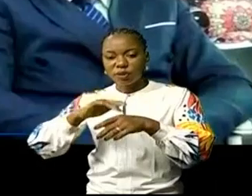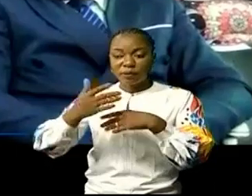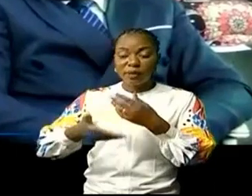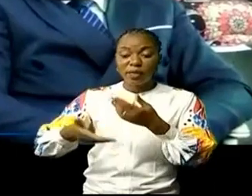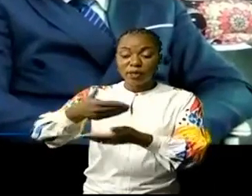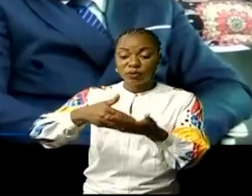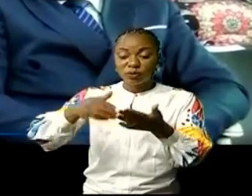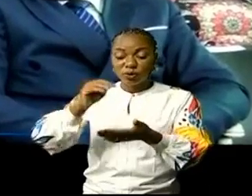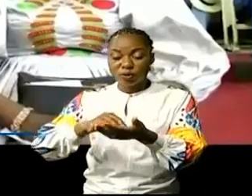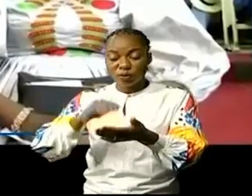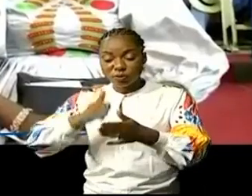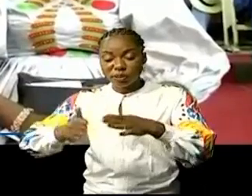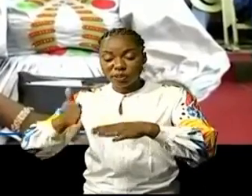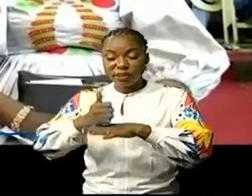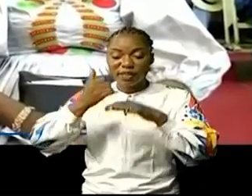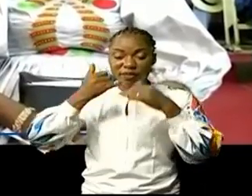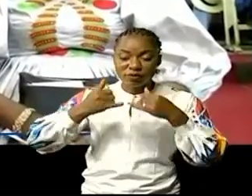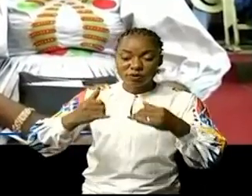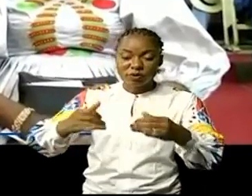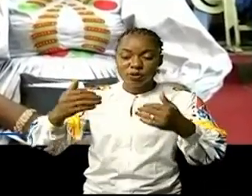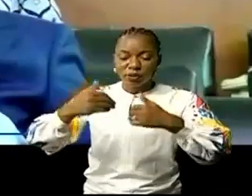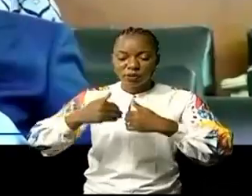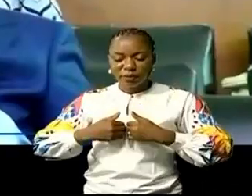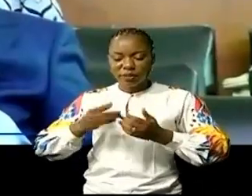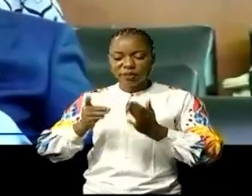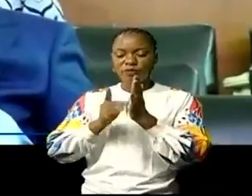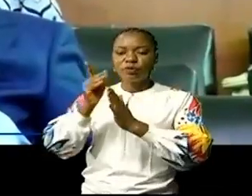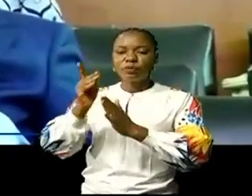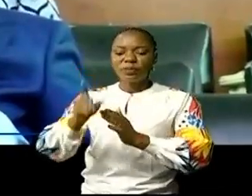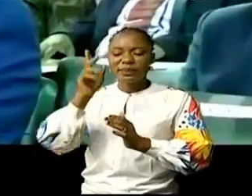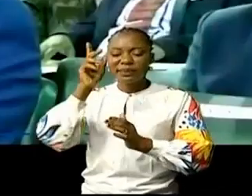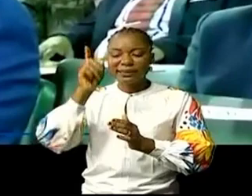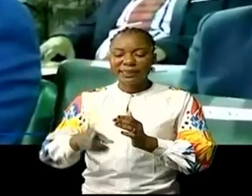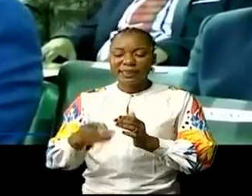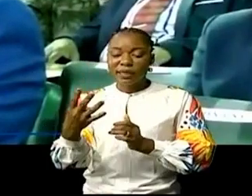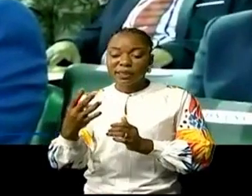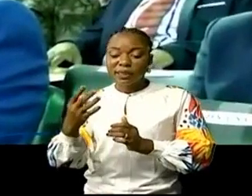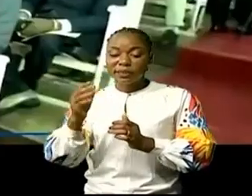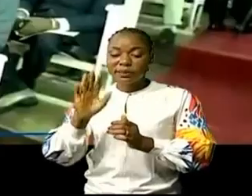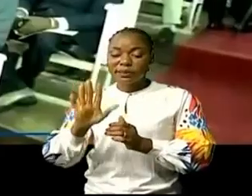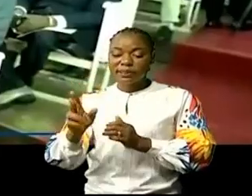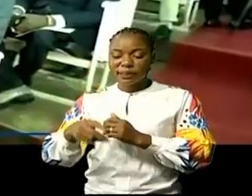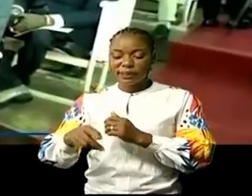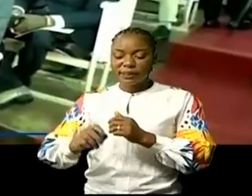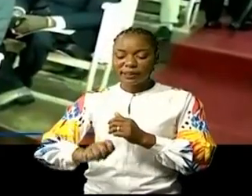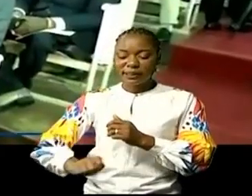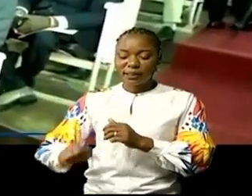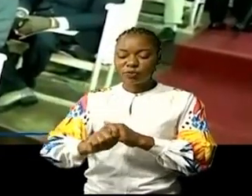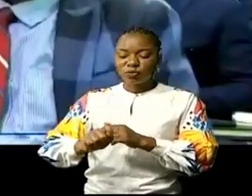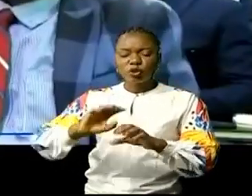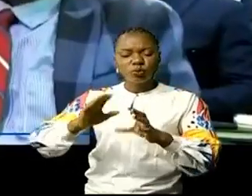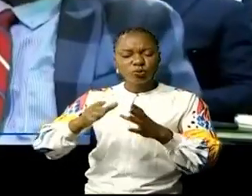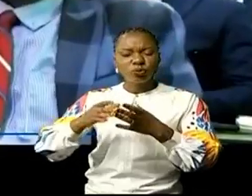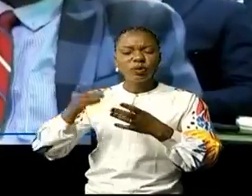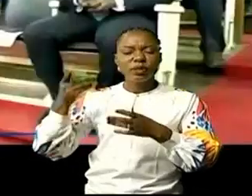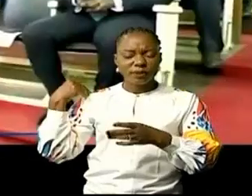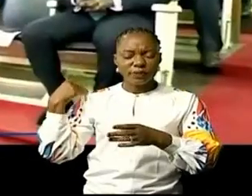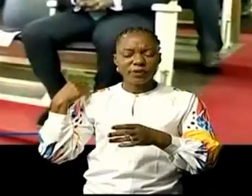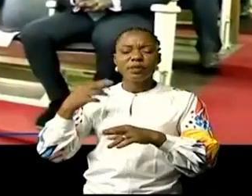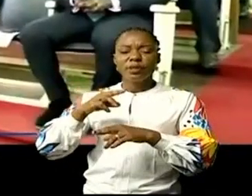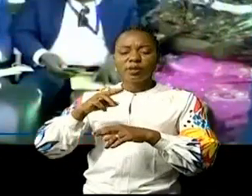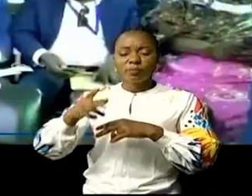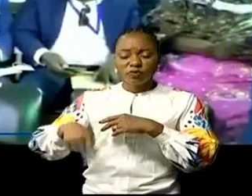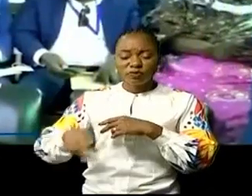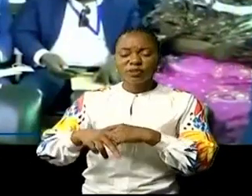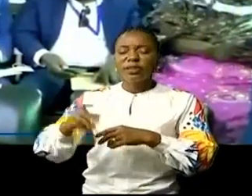sur l'atelier d'information et d'appropriation du développement de 145 territoires de la RDC auxquels tous les députés provinciaux ont pris part.